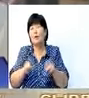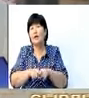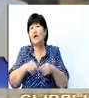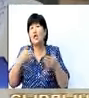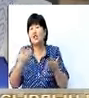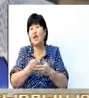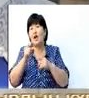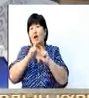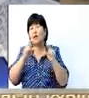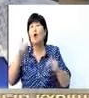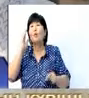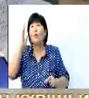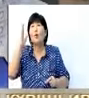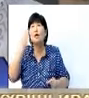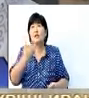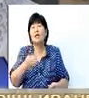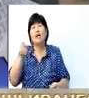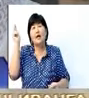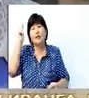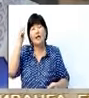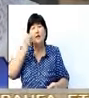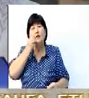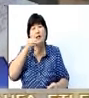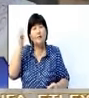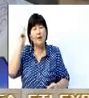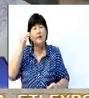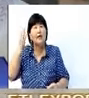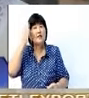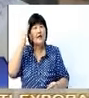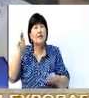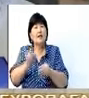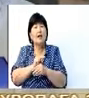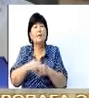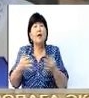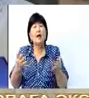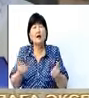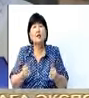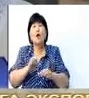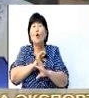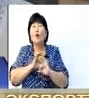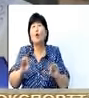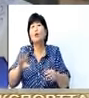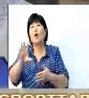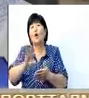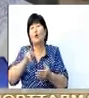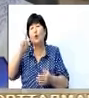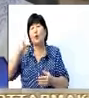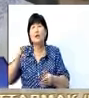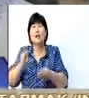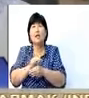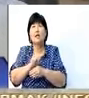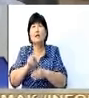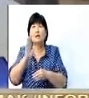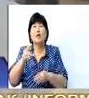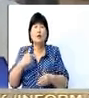жаңа ғимаратта болашақта сапалы біліммен қаруланған, саналы тәрбиемен қаруланған озат үлгілі оқушыларды тәрбиелеп шығамын